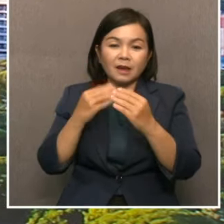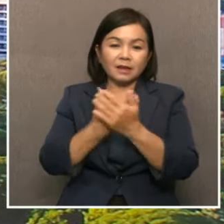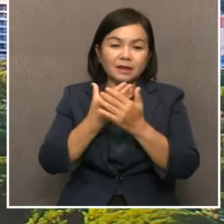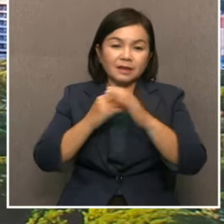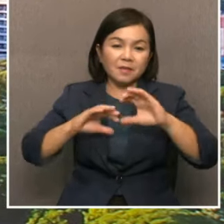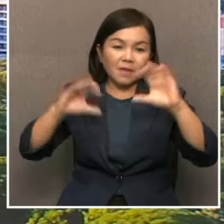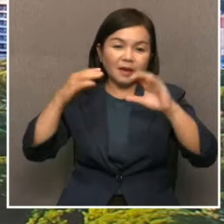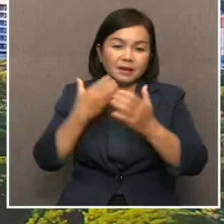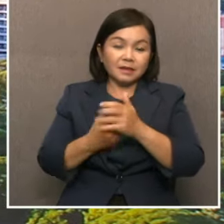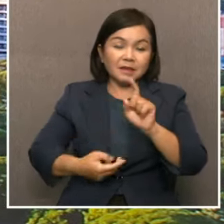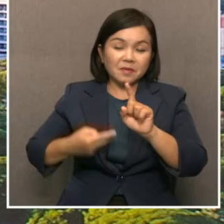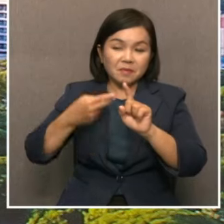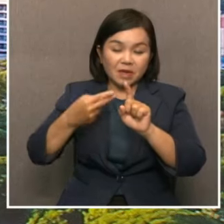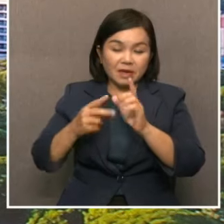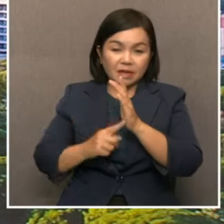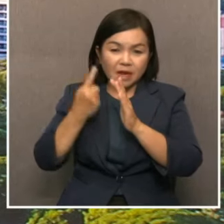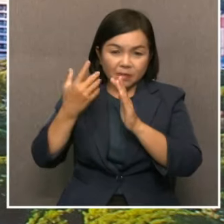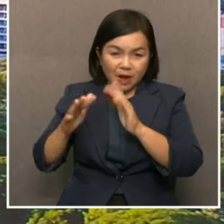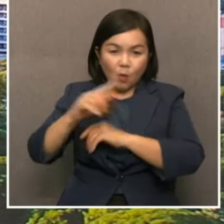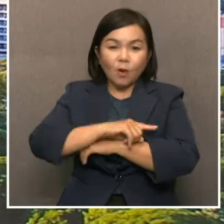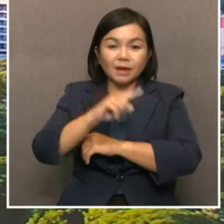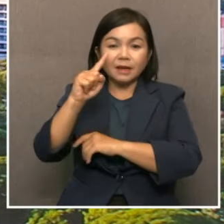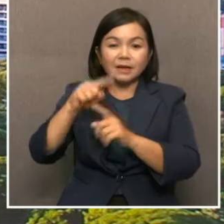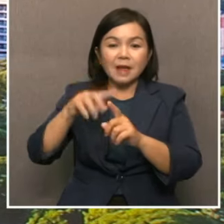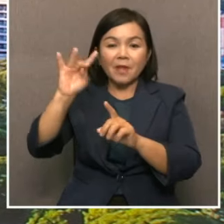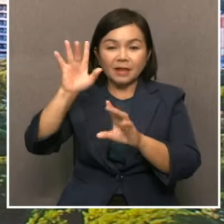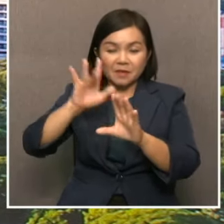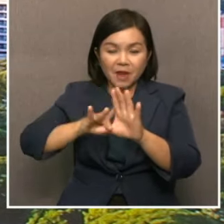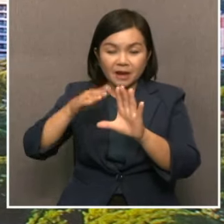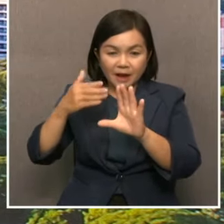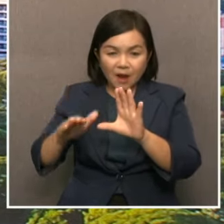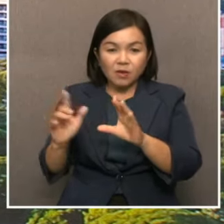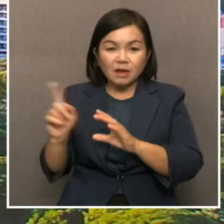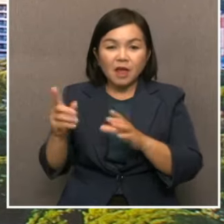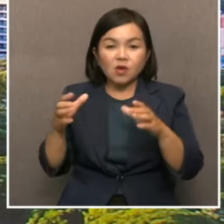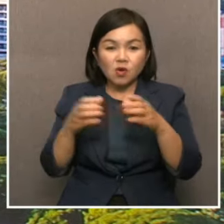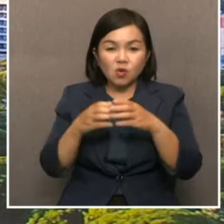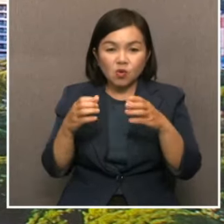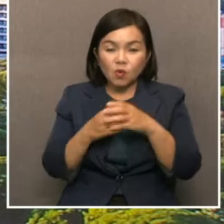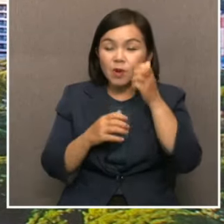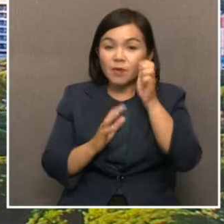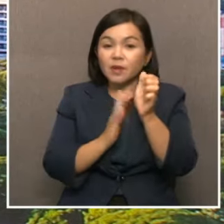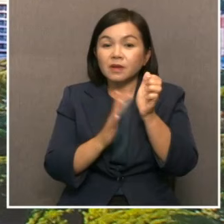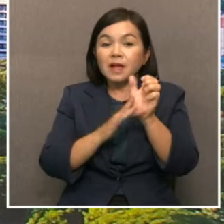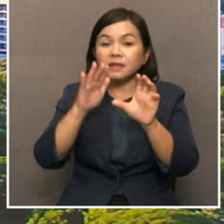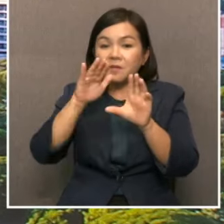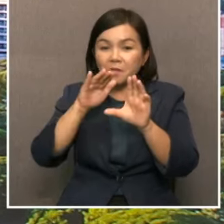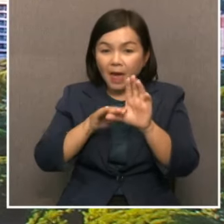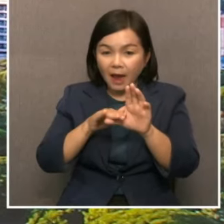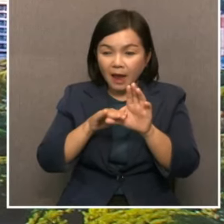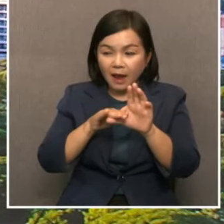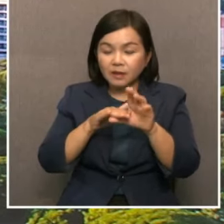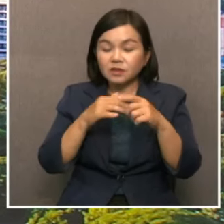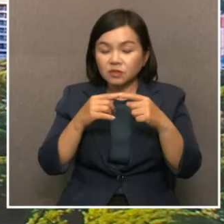บาทนะคะเริ่มขึ้นแล้วตั้งแต่วันที่1สิงหาคมเป็นต้นมานะคะสำหรับของกลุ่มผู้ที่มีสมาร์ทโฟนค่ะก็จะสามารถลงทะเบียนต่อเ